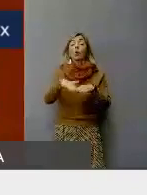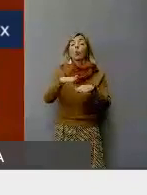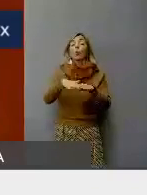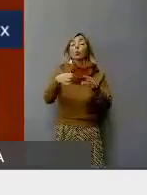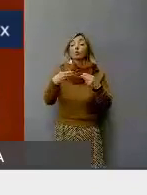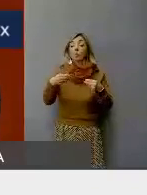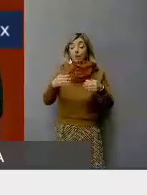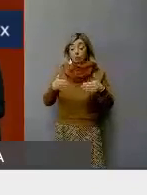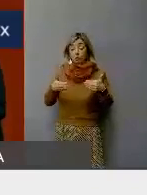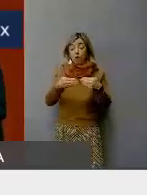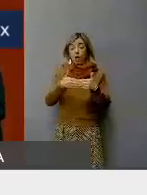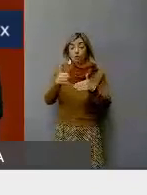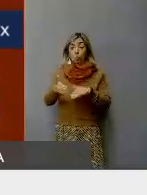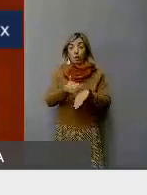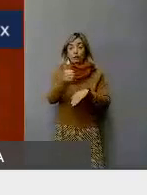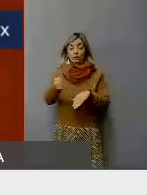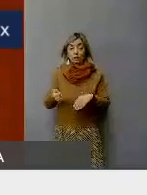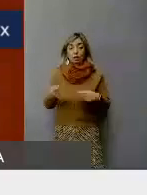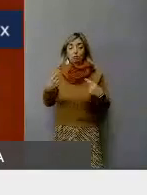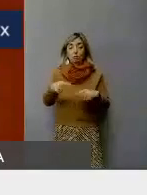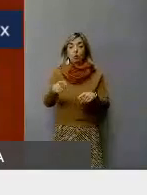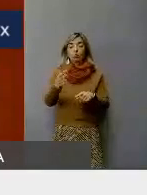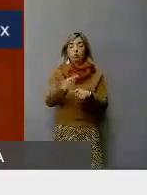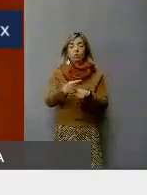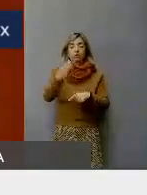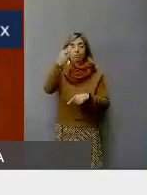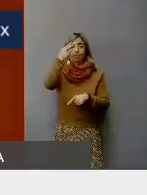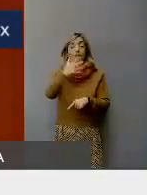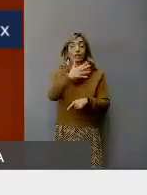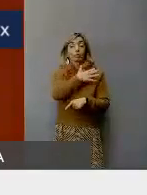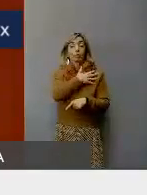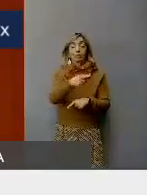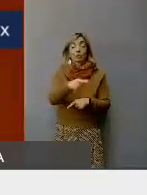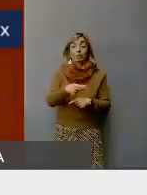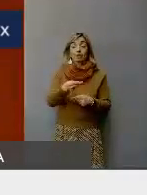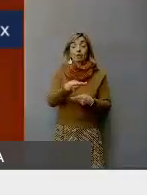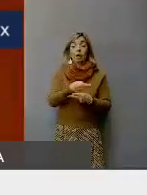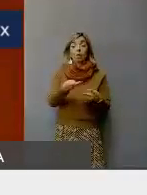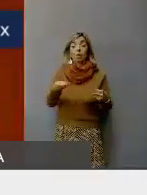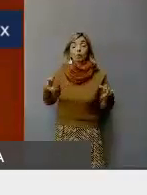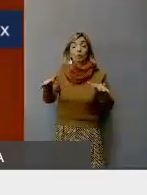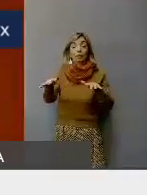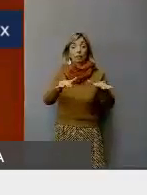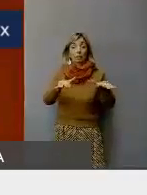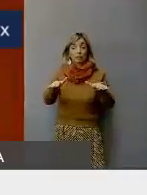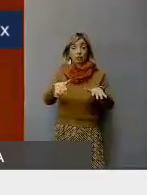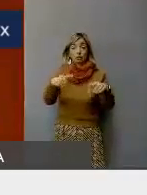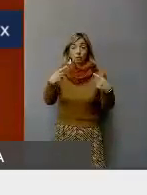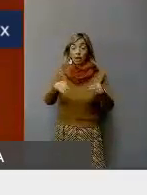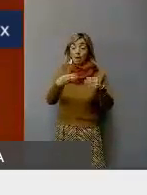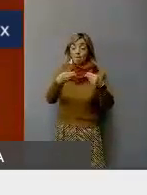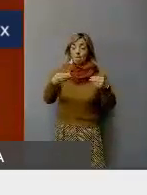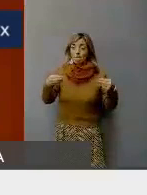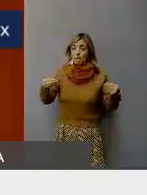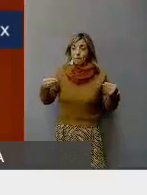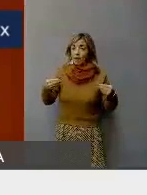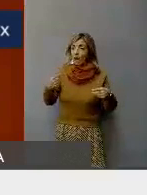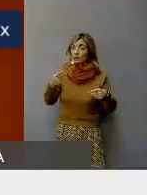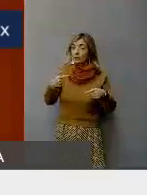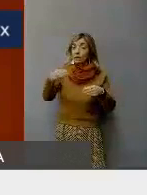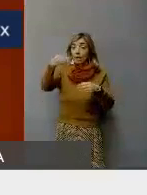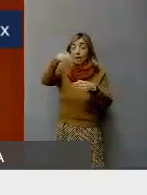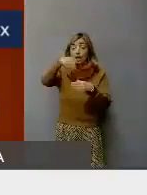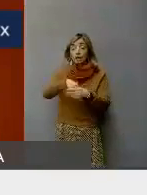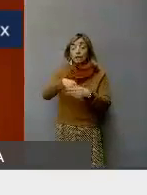richiamare anche la responsabilità della pubblica amministrazione quindi ad eliminare ora possibile l'utilizzo della plastica all'interno della pubblica